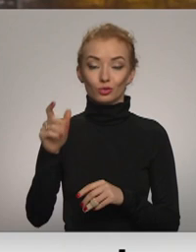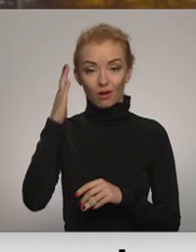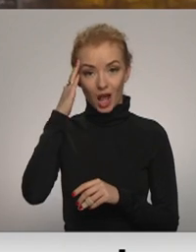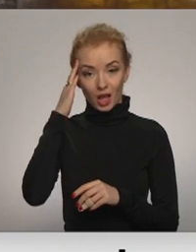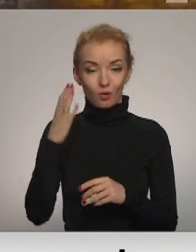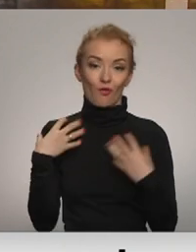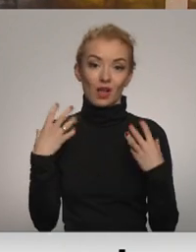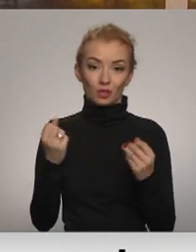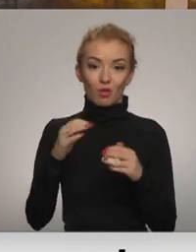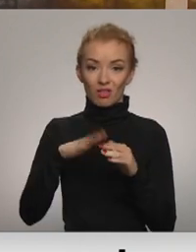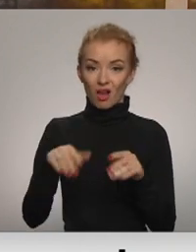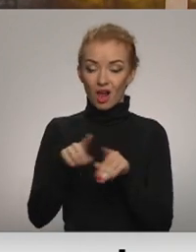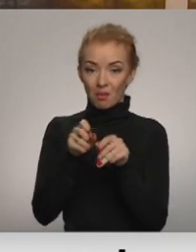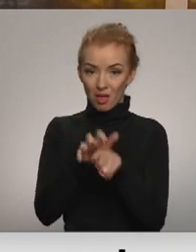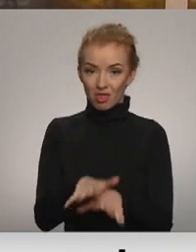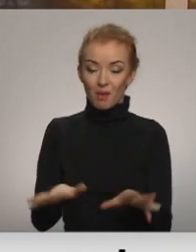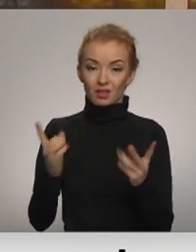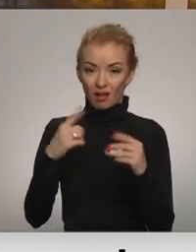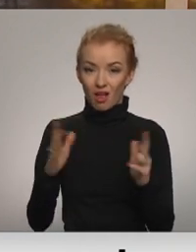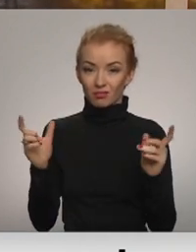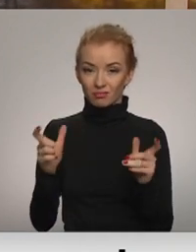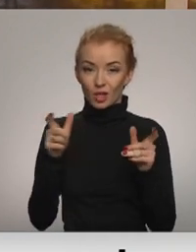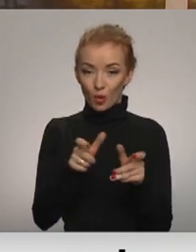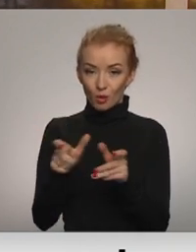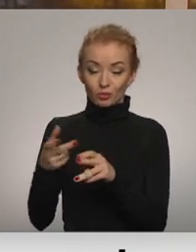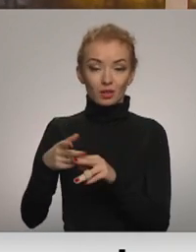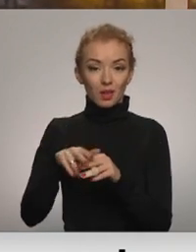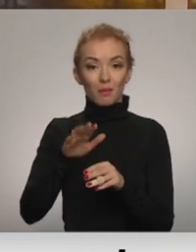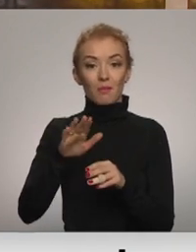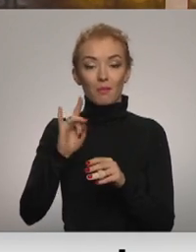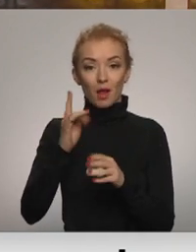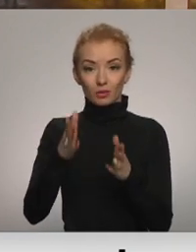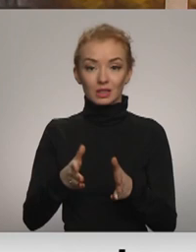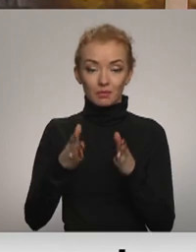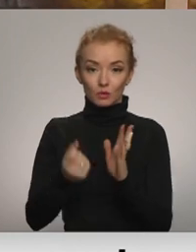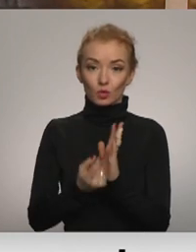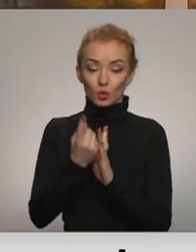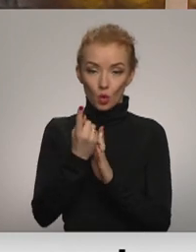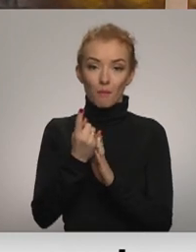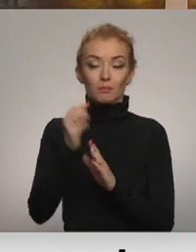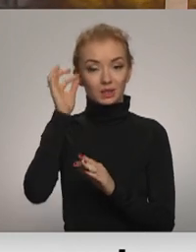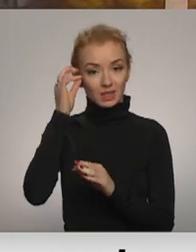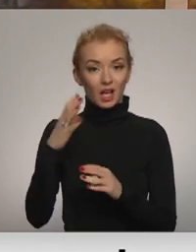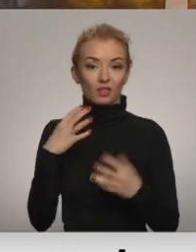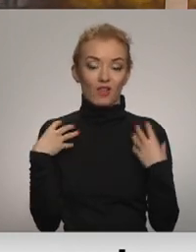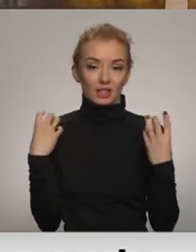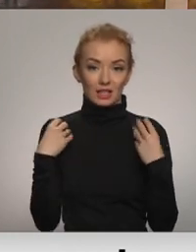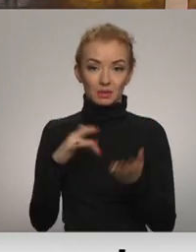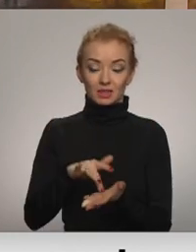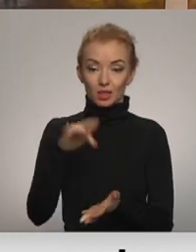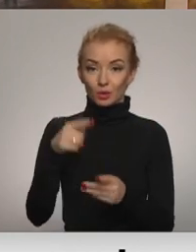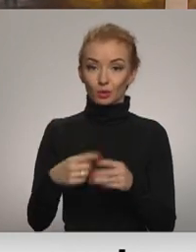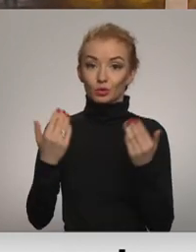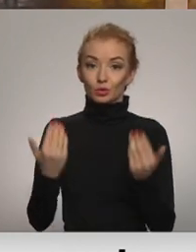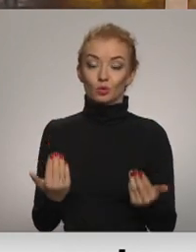ietekmē arī pandēmijas laika ierobežojumi, bērnu slimnīcā to bērniem un jauniešiem paredzēts psihiskās veselības centrs. Un šodien